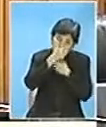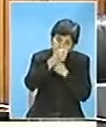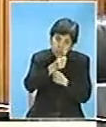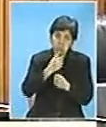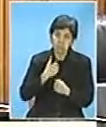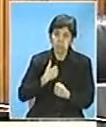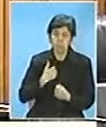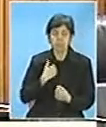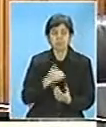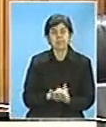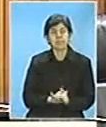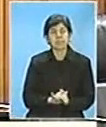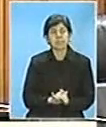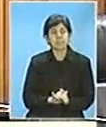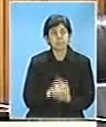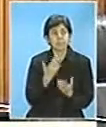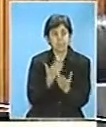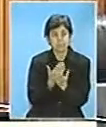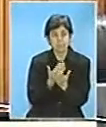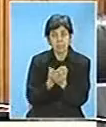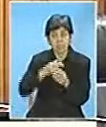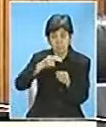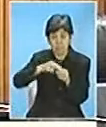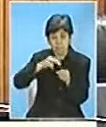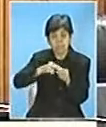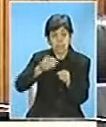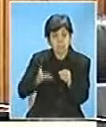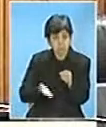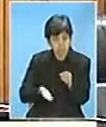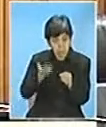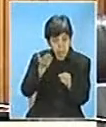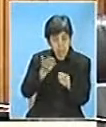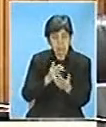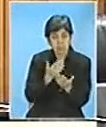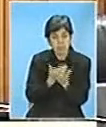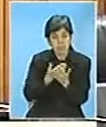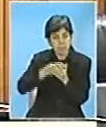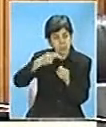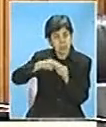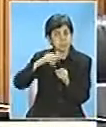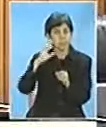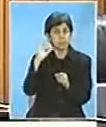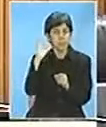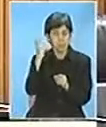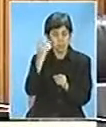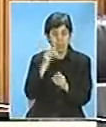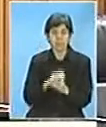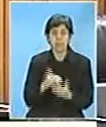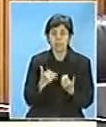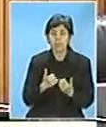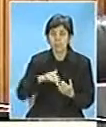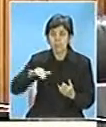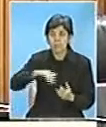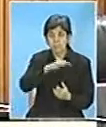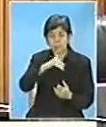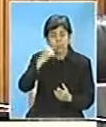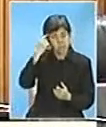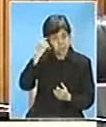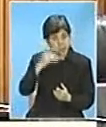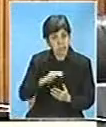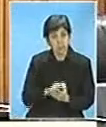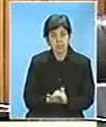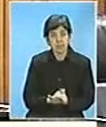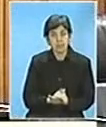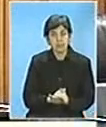ทั้งประเทศณตอนนี้เพราะด้วยราคาพลังงานที่กำลังเพิ่มขึ้นโดยเฉพาะราคาน้ำมันโลกก็อย่างที่เราทั่วไปทราบนะครับเพรา